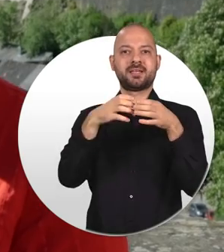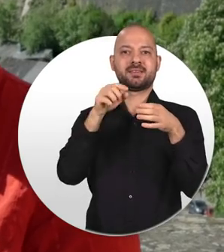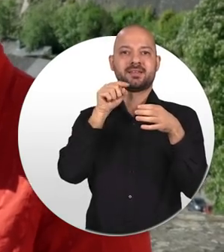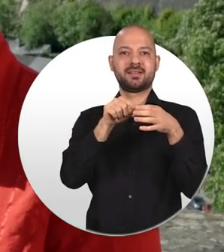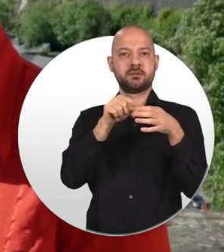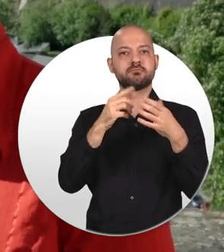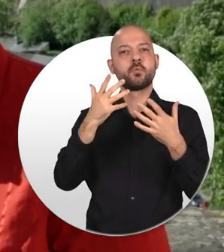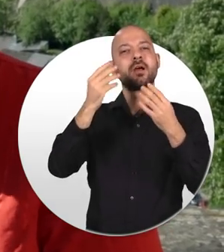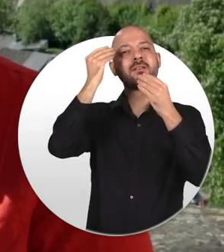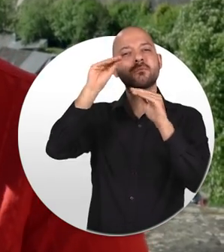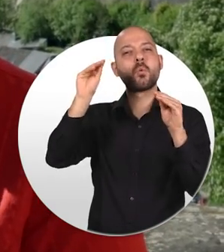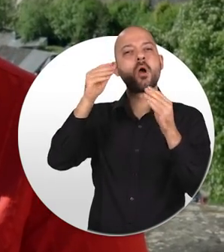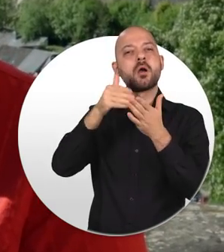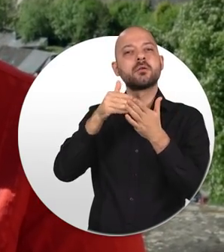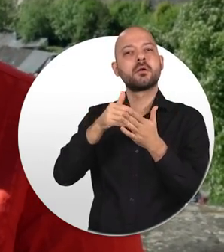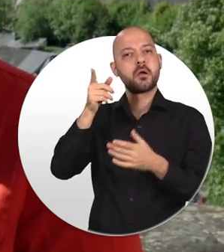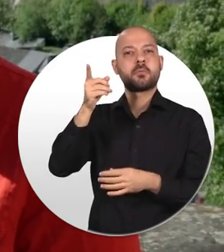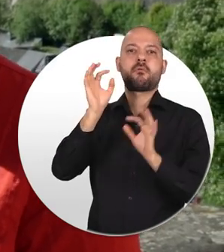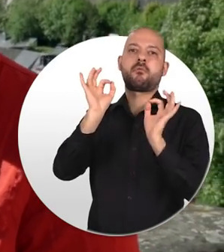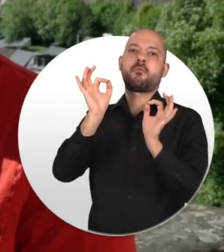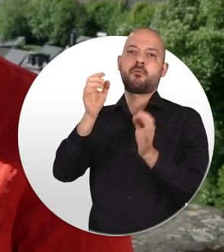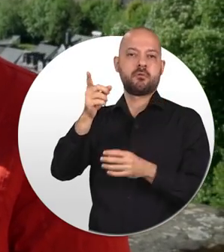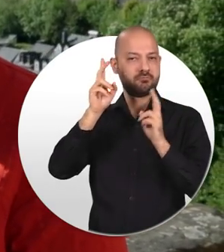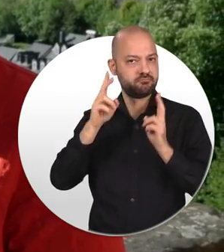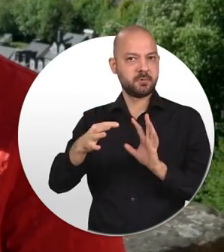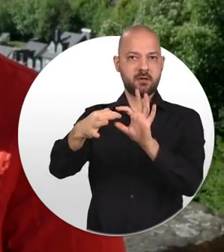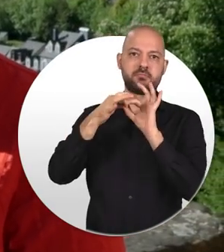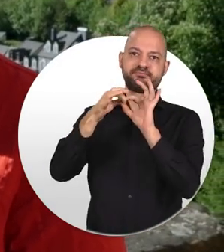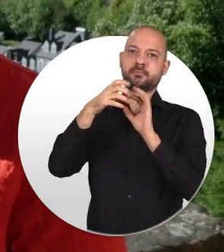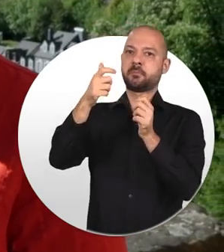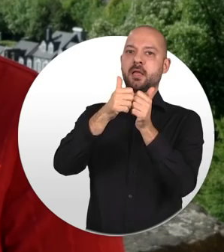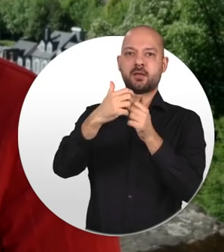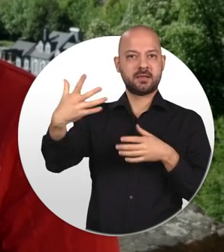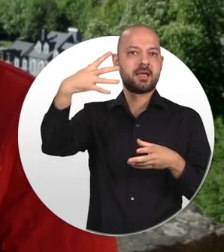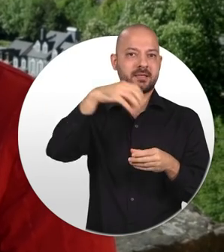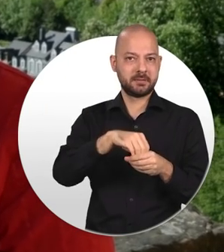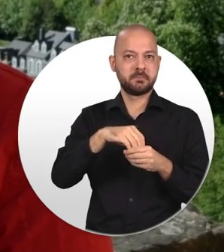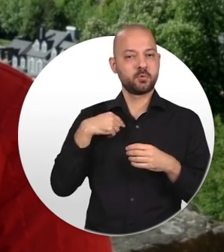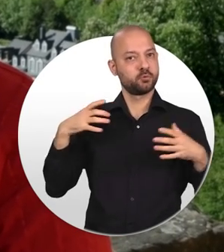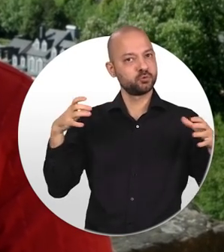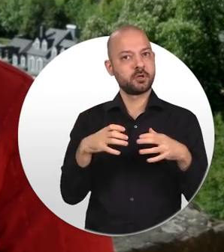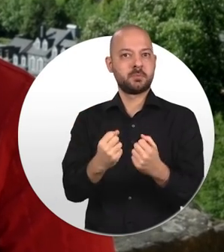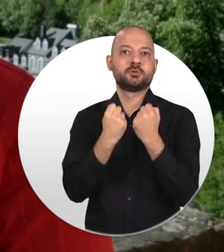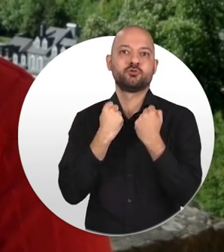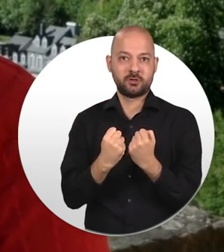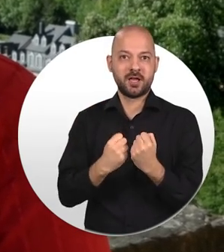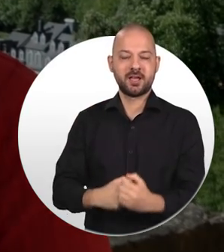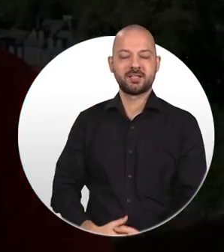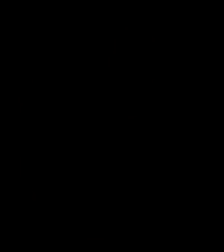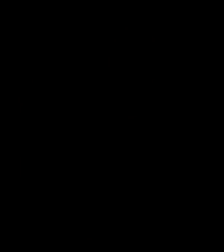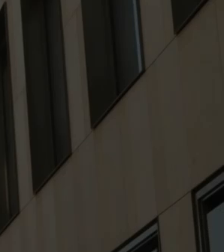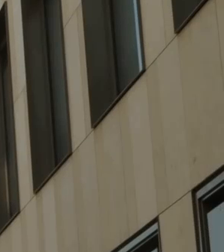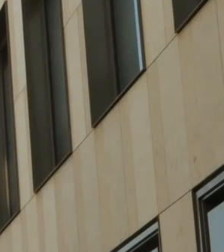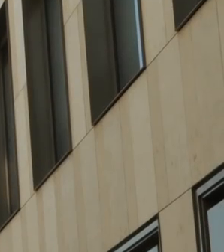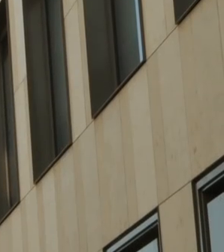Leben gerufen haben, wo Info-Handicap Gott sei Dank auch als Partner mit dabei ist. Zusammen sind wir stark.